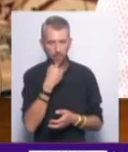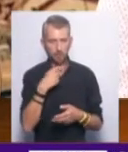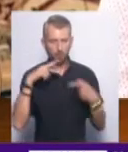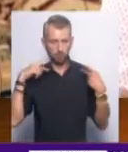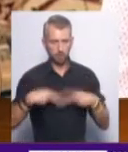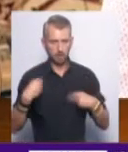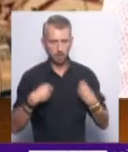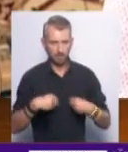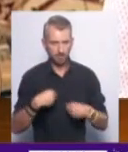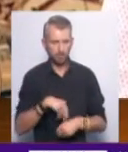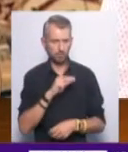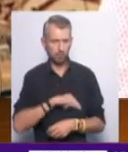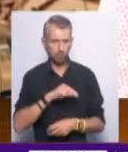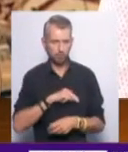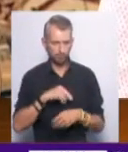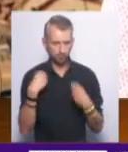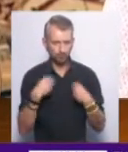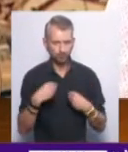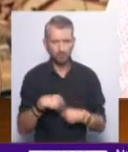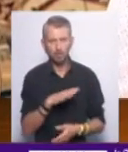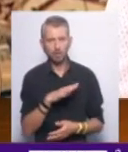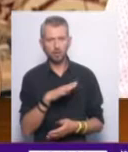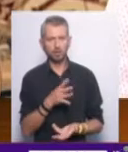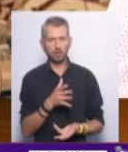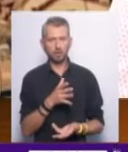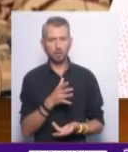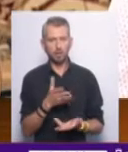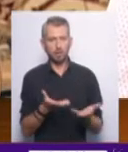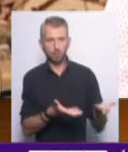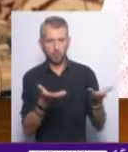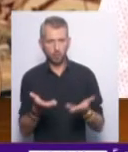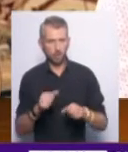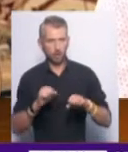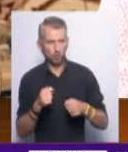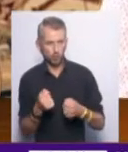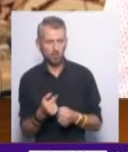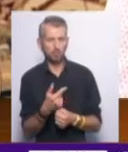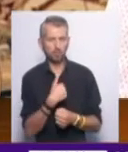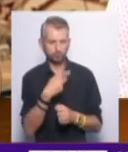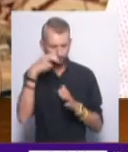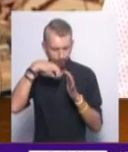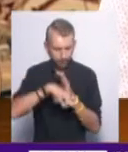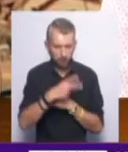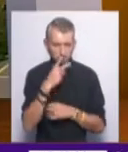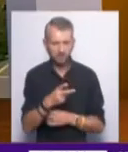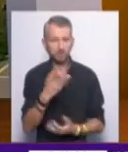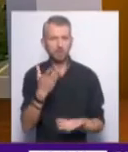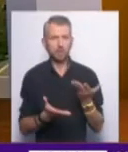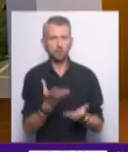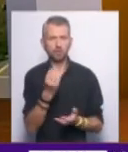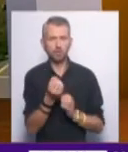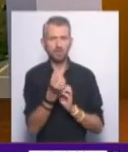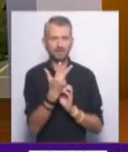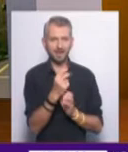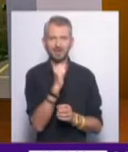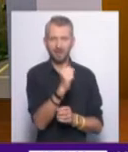передяглася в робочу форму походну, запросила друзів, ми спустилися і подивилися, якщо ще